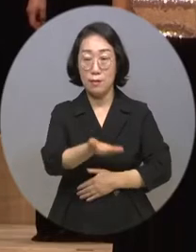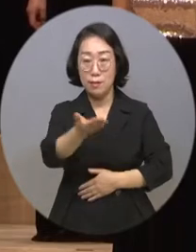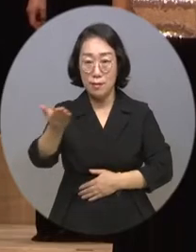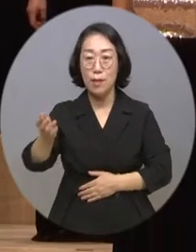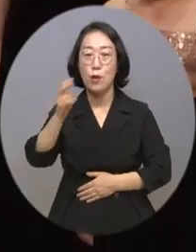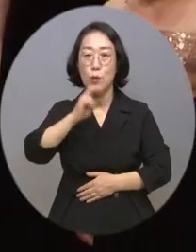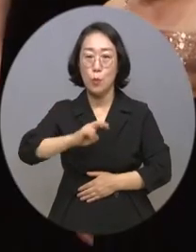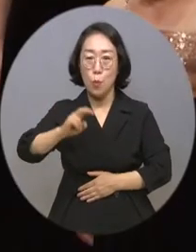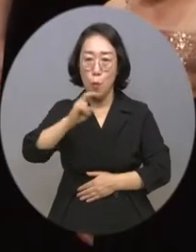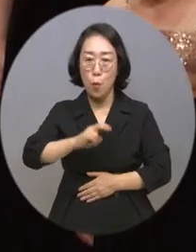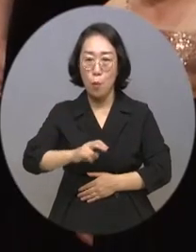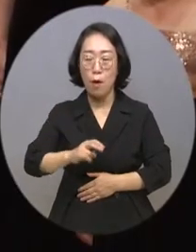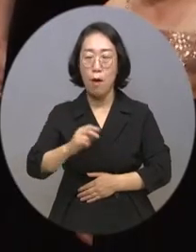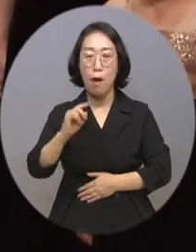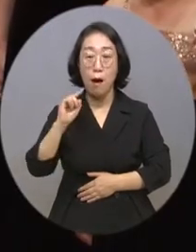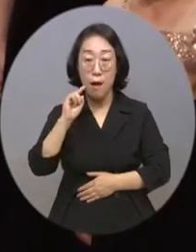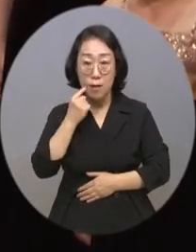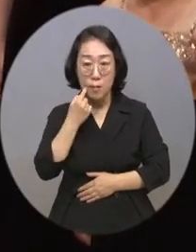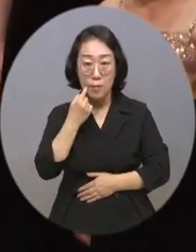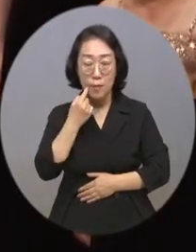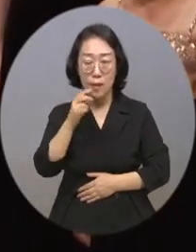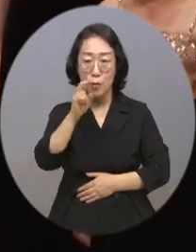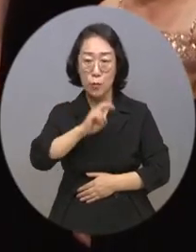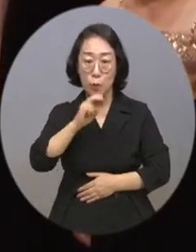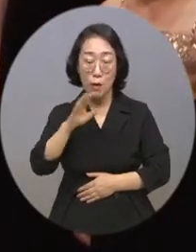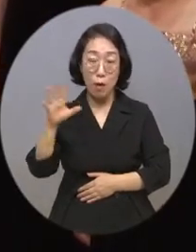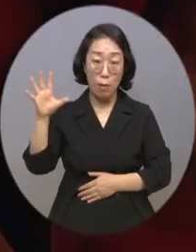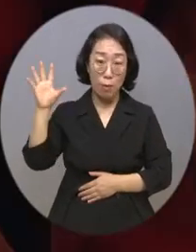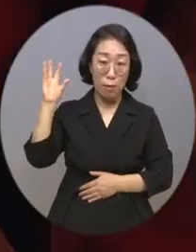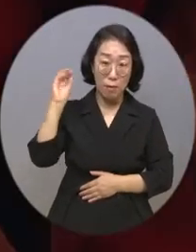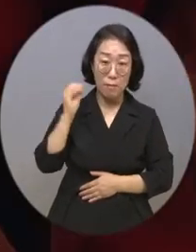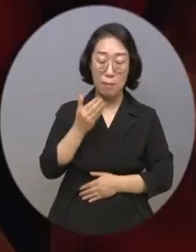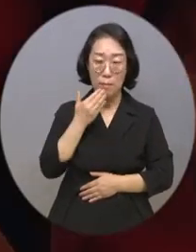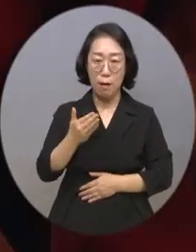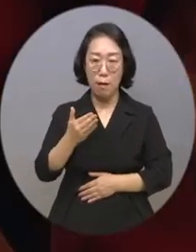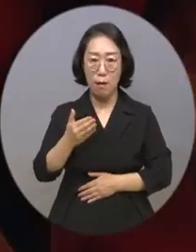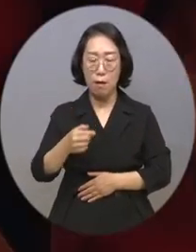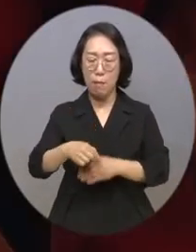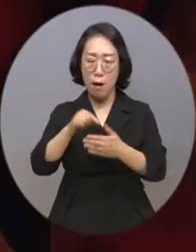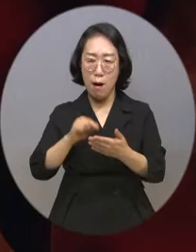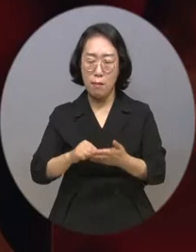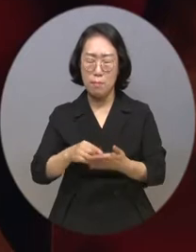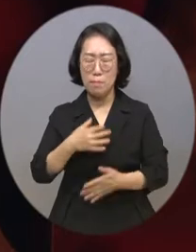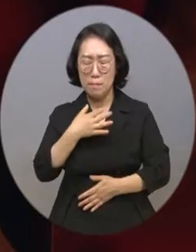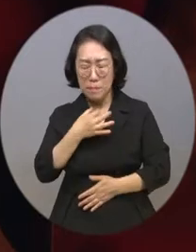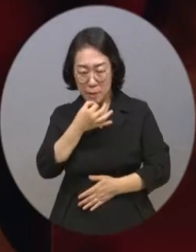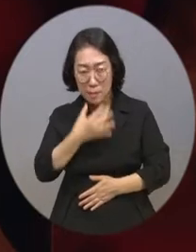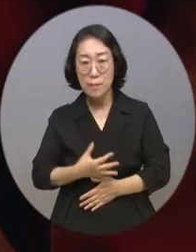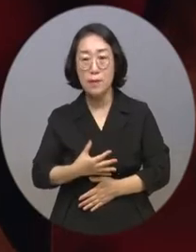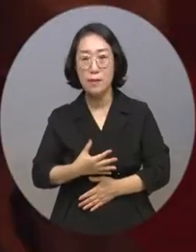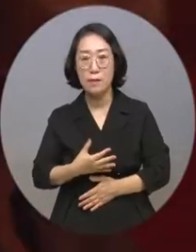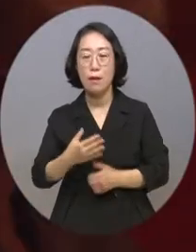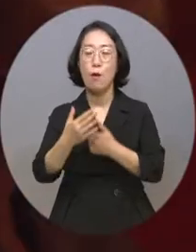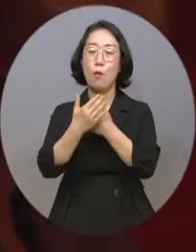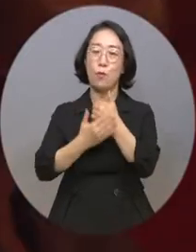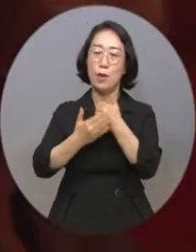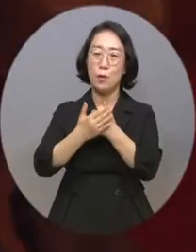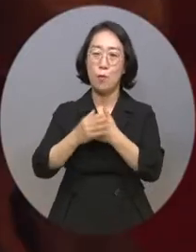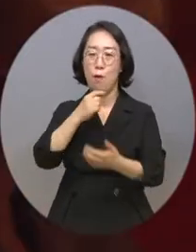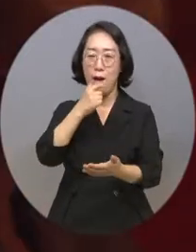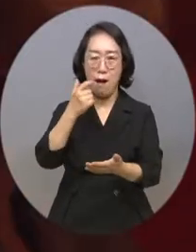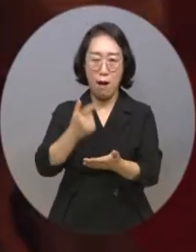통해 아름다운 선율을 시민들에게 선사하면서 코로나로 지친 시민들의 마음에 큰 위로와 감동을